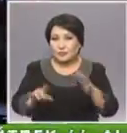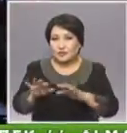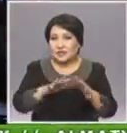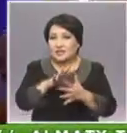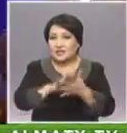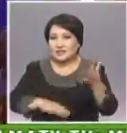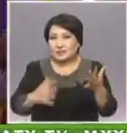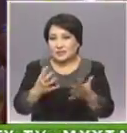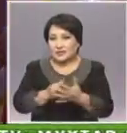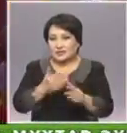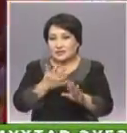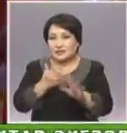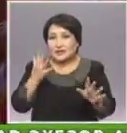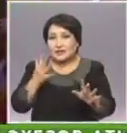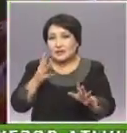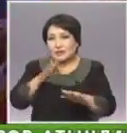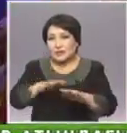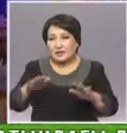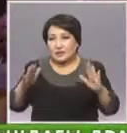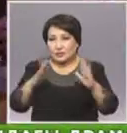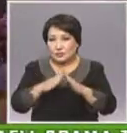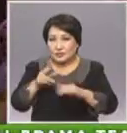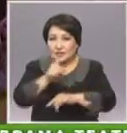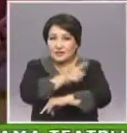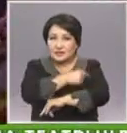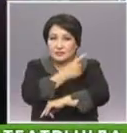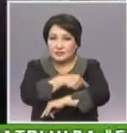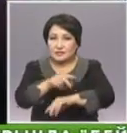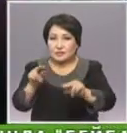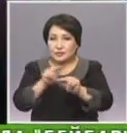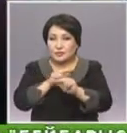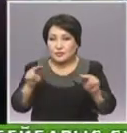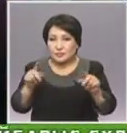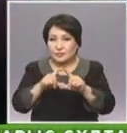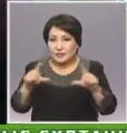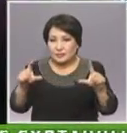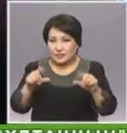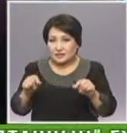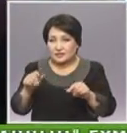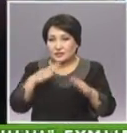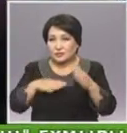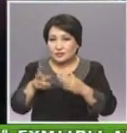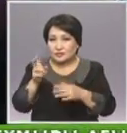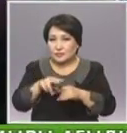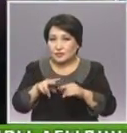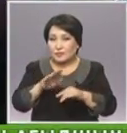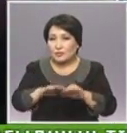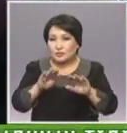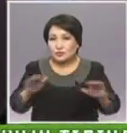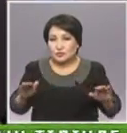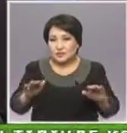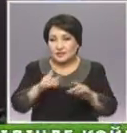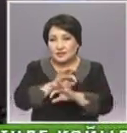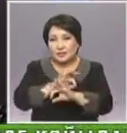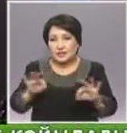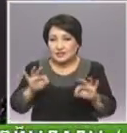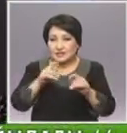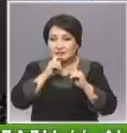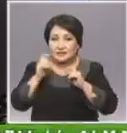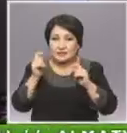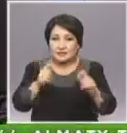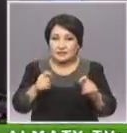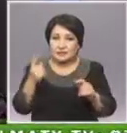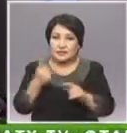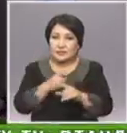Ендігі кезекте балалар үйі мен емдеу мекемелері қуанышқа кенеледі. Бұл кішкене бүлдіршіндерге жасалып отырған тамаша сыйлықтардың бірі. Билет